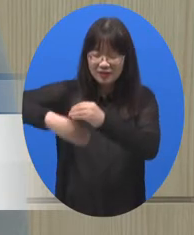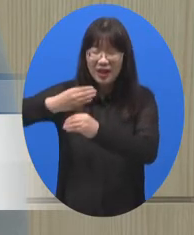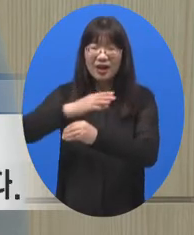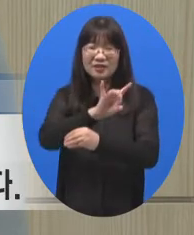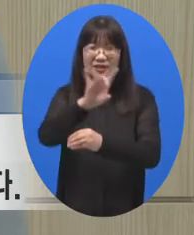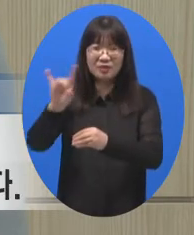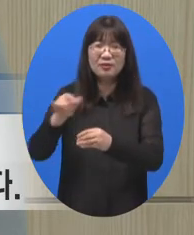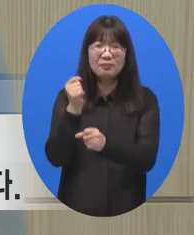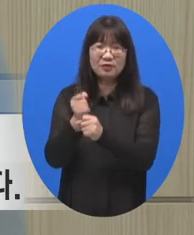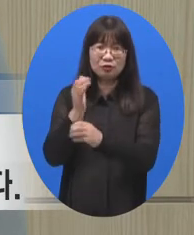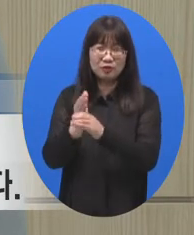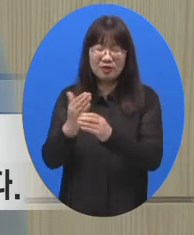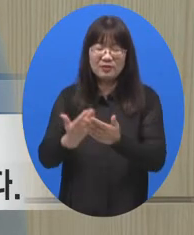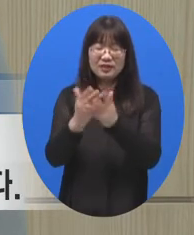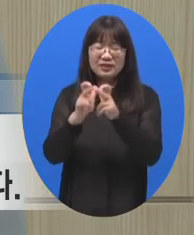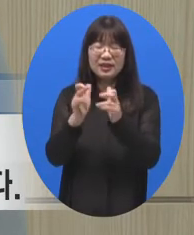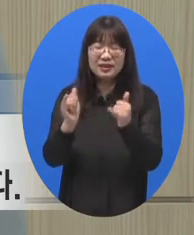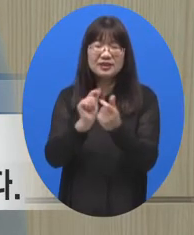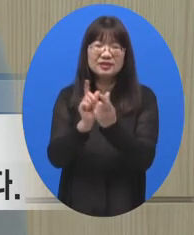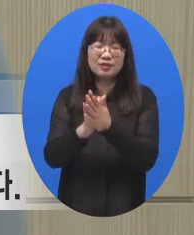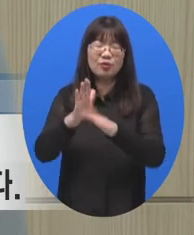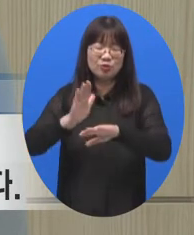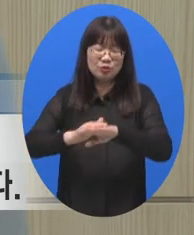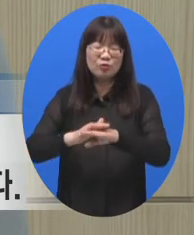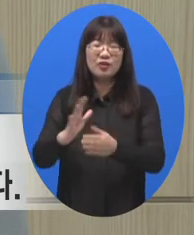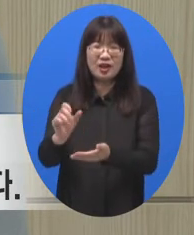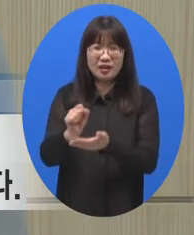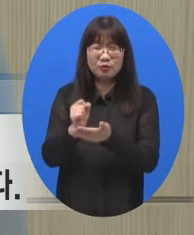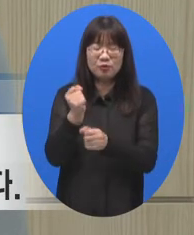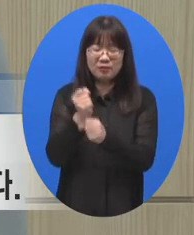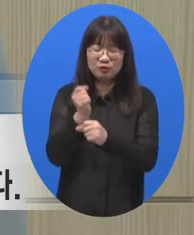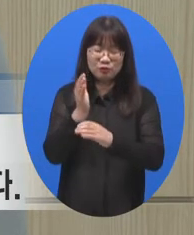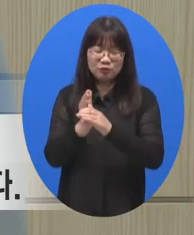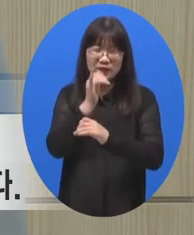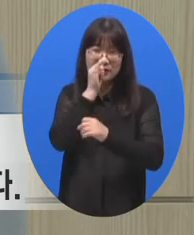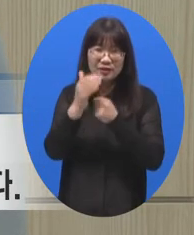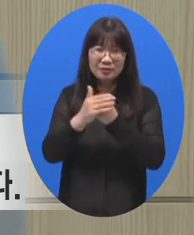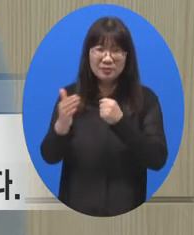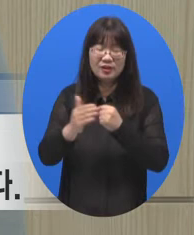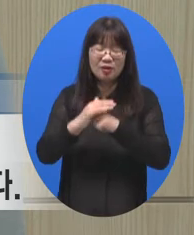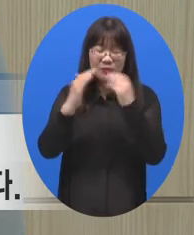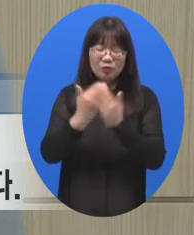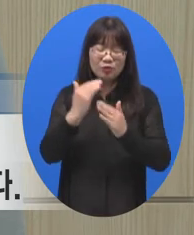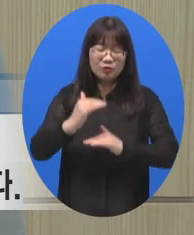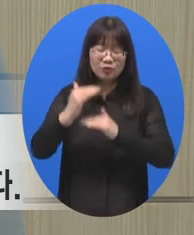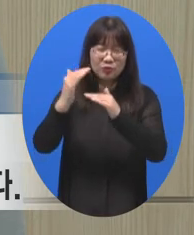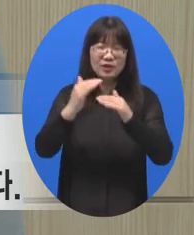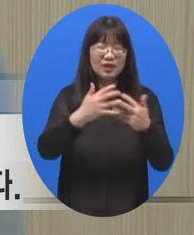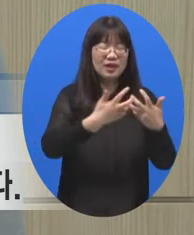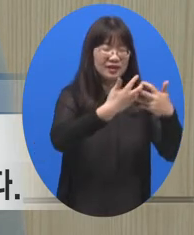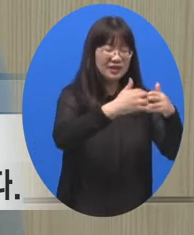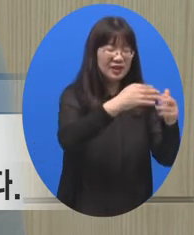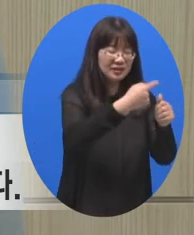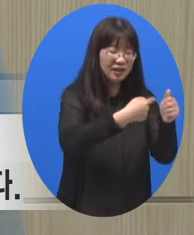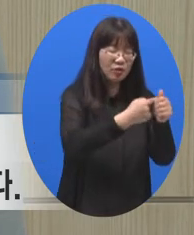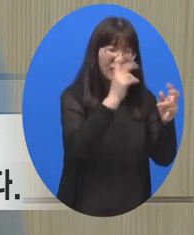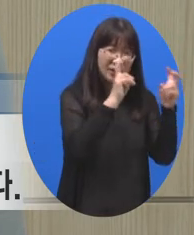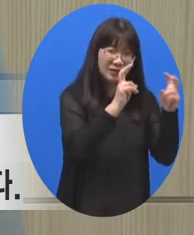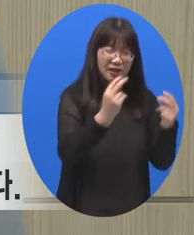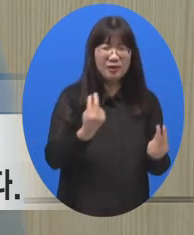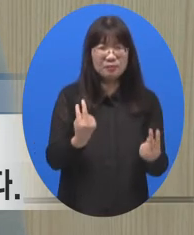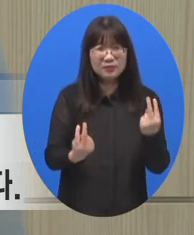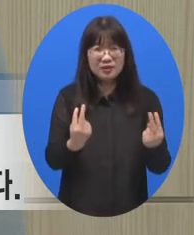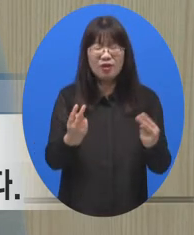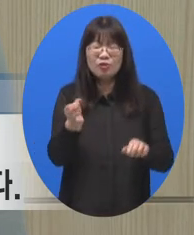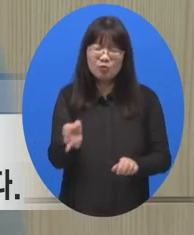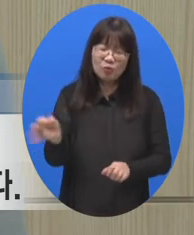있습니다. 발달장애인분들이 전부 수작업을 하고 있고 그러다 보니 모든 공정이 자동화되어 있는 일반 업체와는 달리